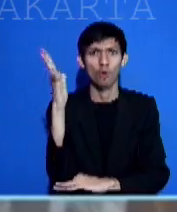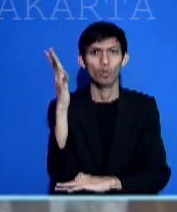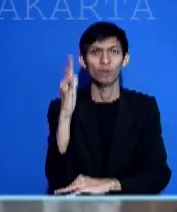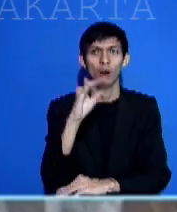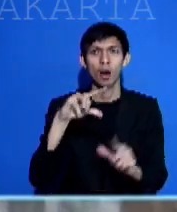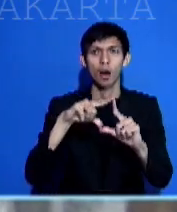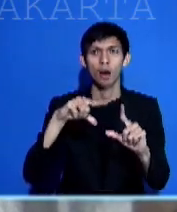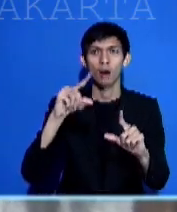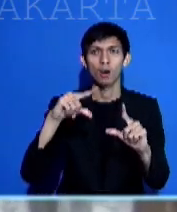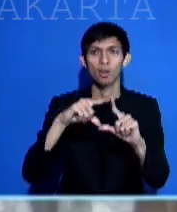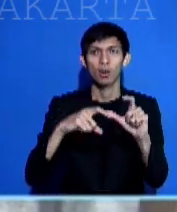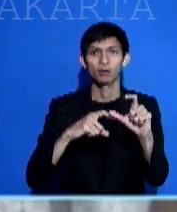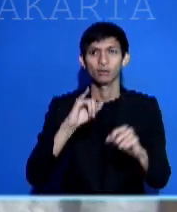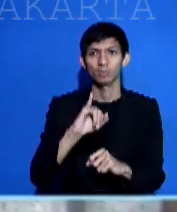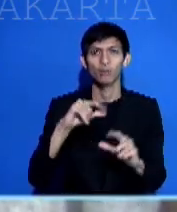ajas